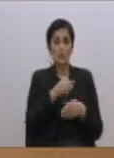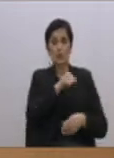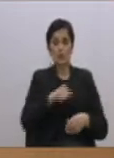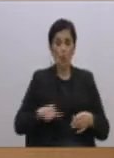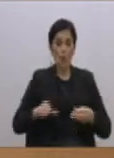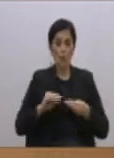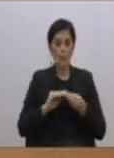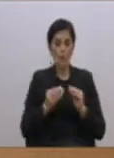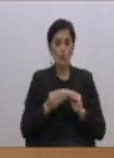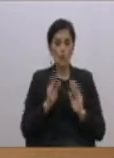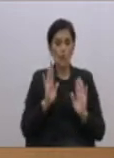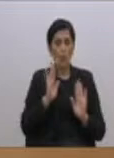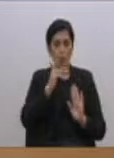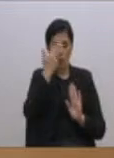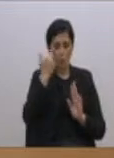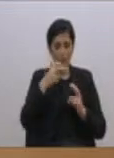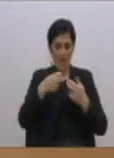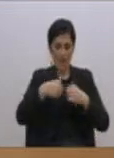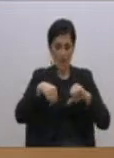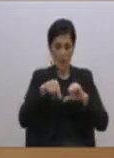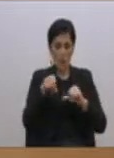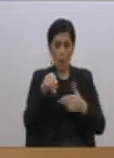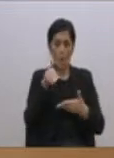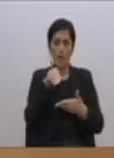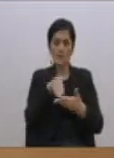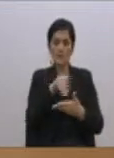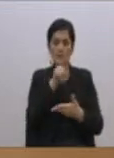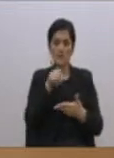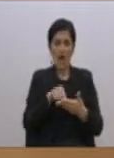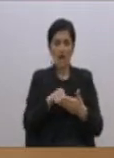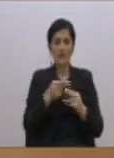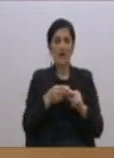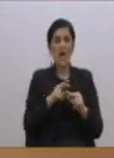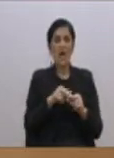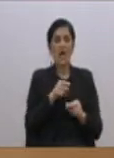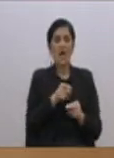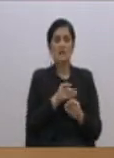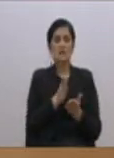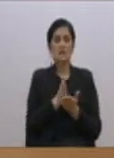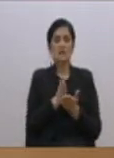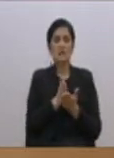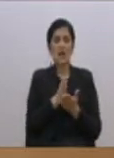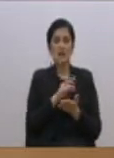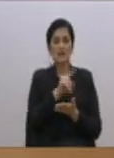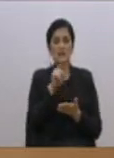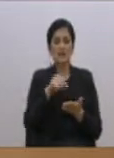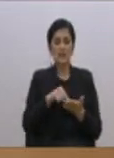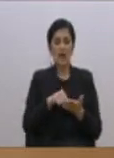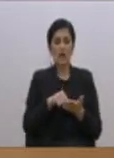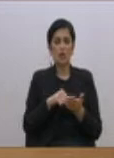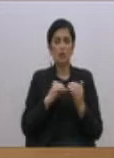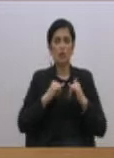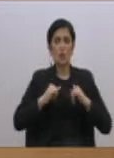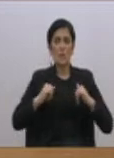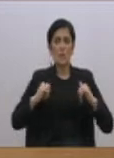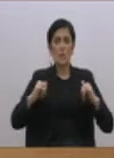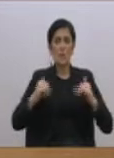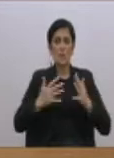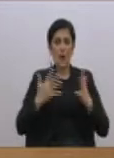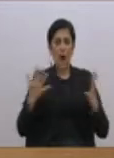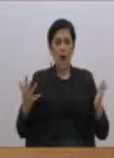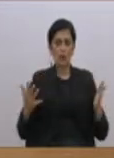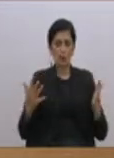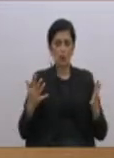არის მხოლოდ ვენეციის კომისიაში ასახული საკითხი, ეს არის საკითხი, რომელიც უფრო ფართოდ გვიდგას